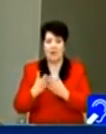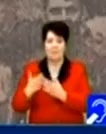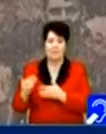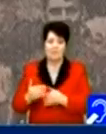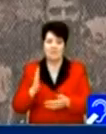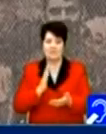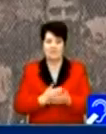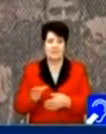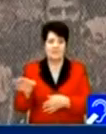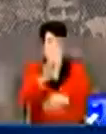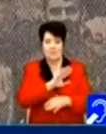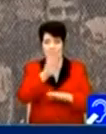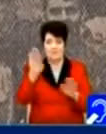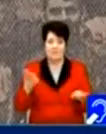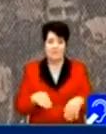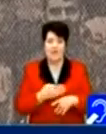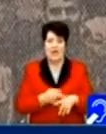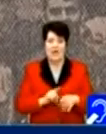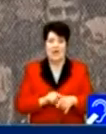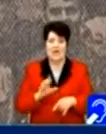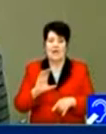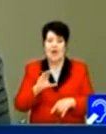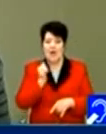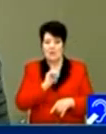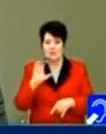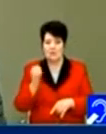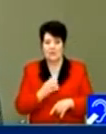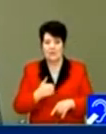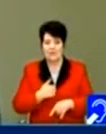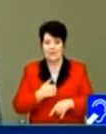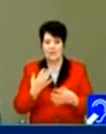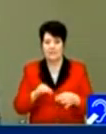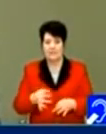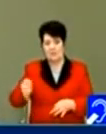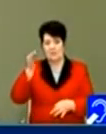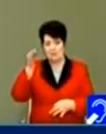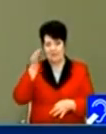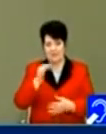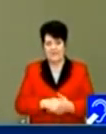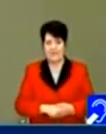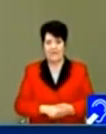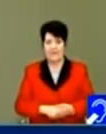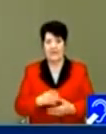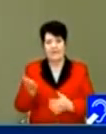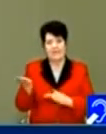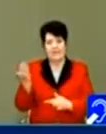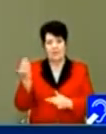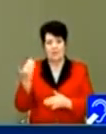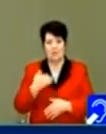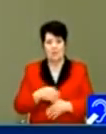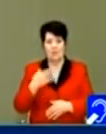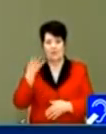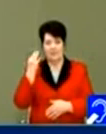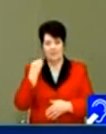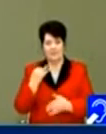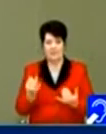pe tavă. În an centenar chiar avem nevoie pentru ca nouă să ne se readucă aminte despre trecutul Basarabiei, trecutul